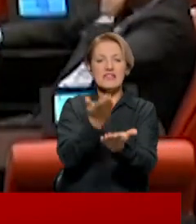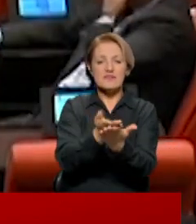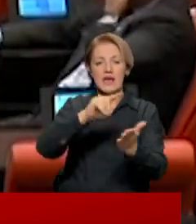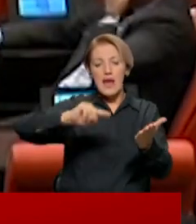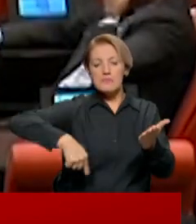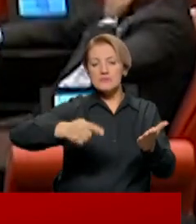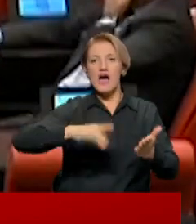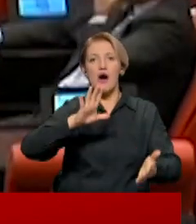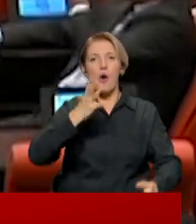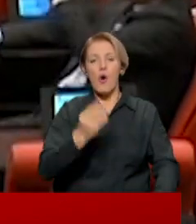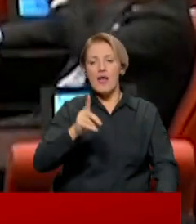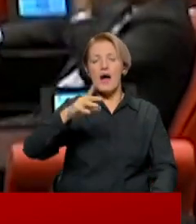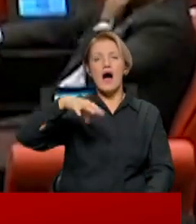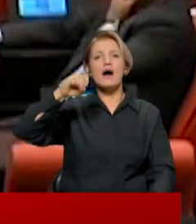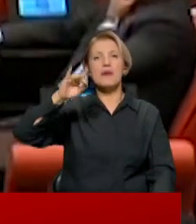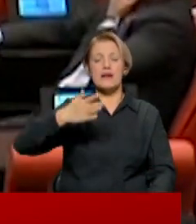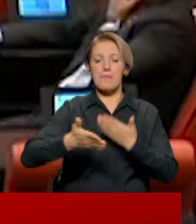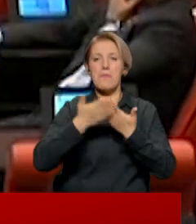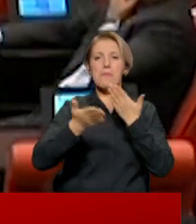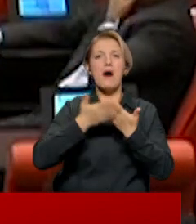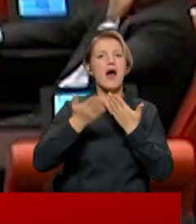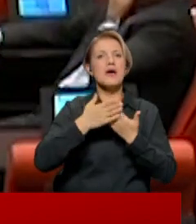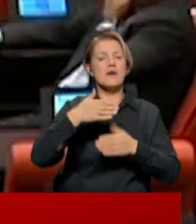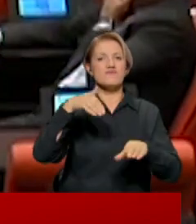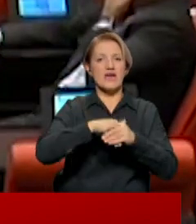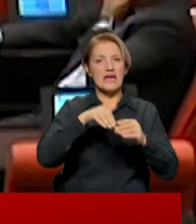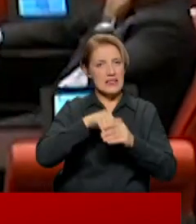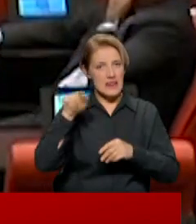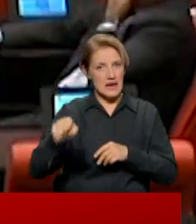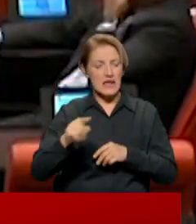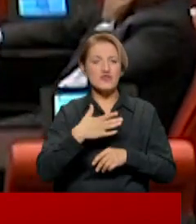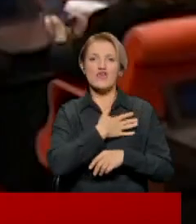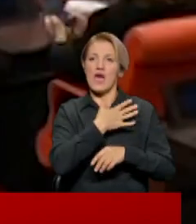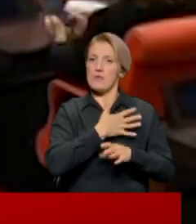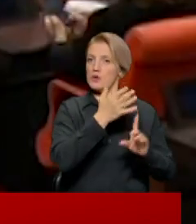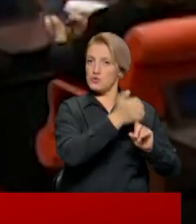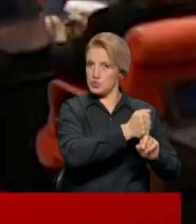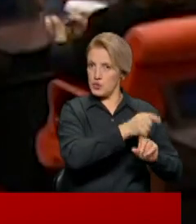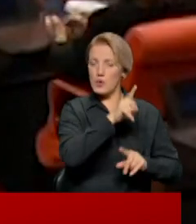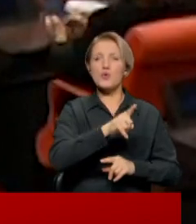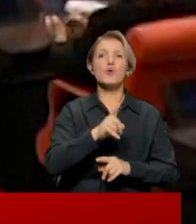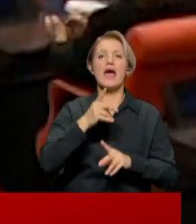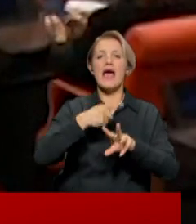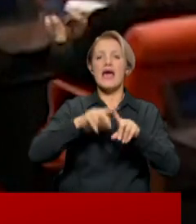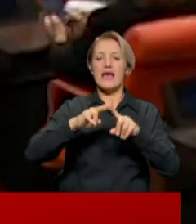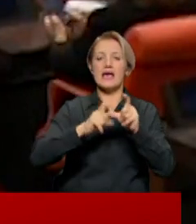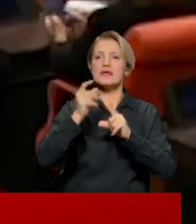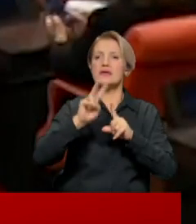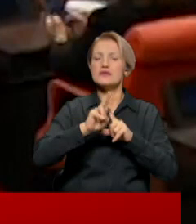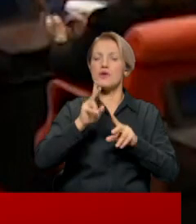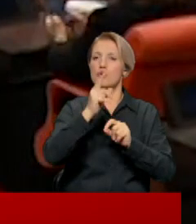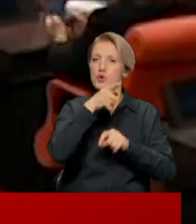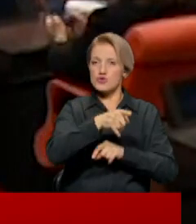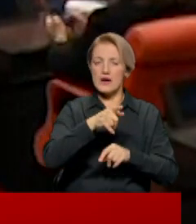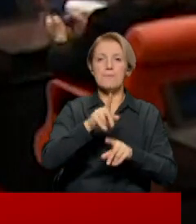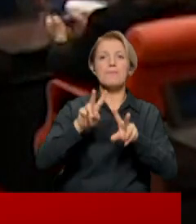imzası olan AK Parti Kahramanmaraş milletvekili Ahmet Özdemir CHP tarafından CHP grup başkan vekili Engin Özkoç Ak Parti grup başkan